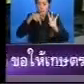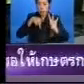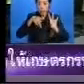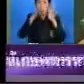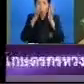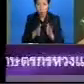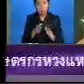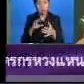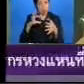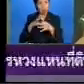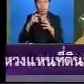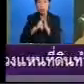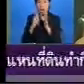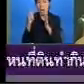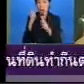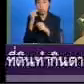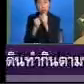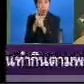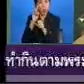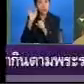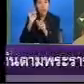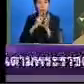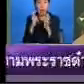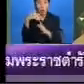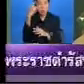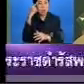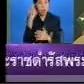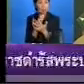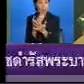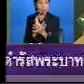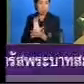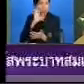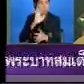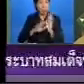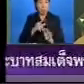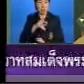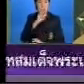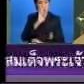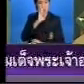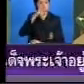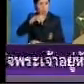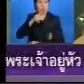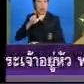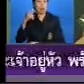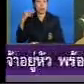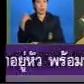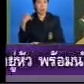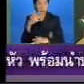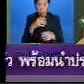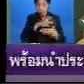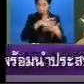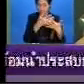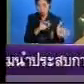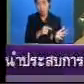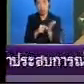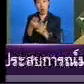ะต้องมีการดำเนินการโดยคาดว่าจะใช้งบประมาณกว่า 7,000 ล้านบาทแล้วก็จะมีการส่งกลับมาที่ครม.พิจารณาอีกครั้งนึงคุณชรัตน์ ชาญวีรกูล